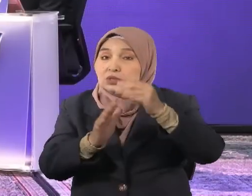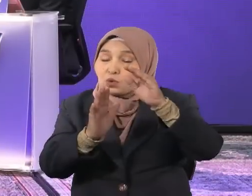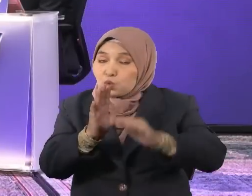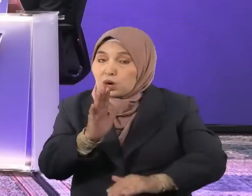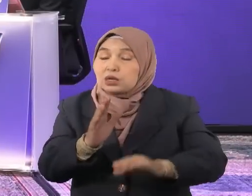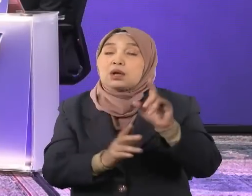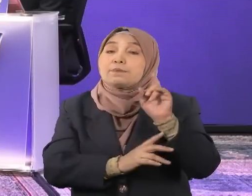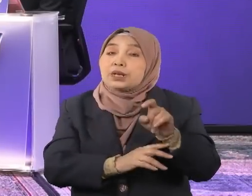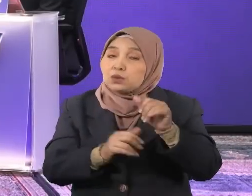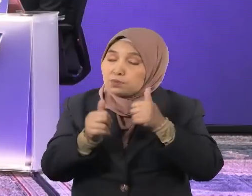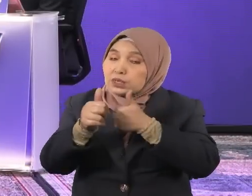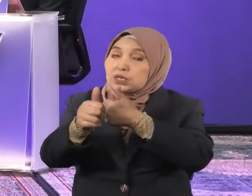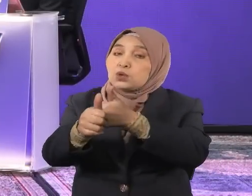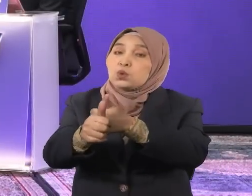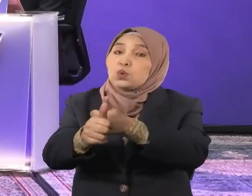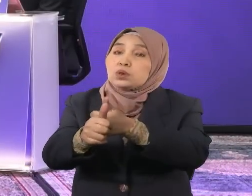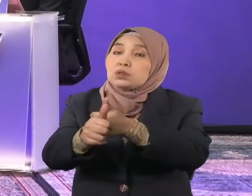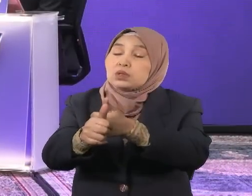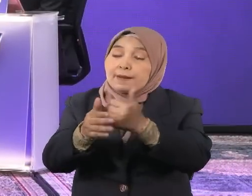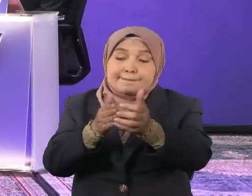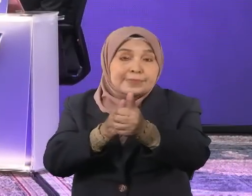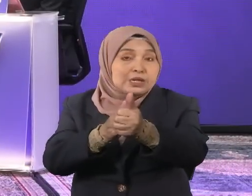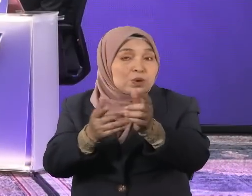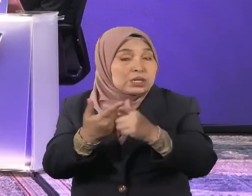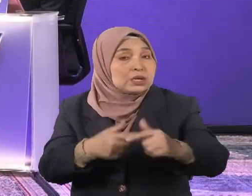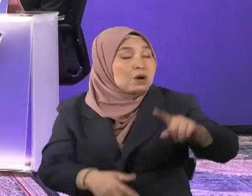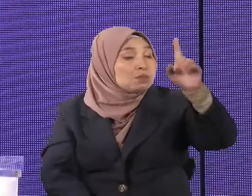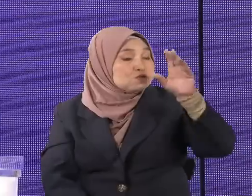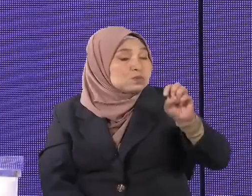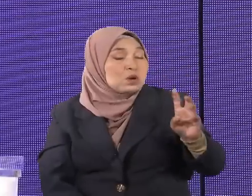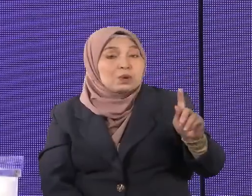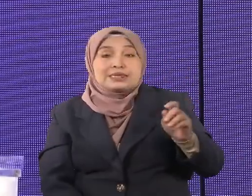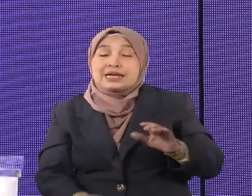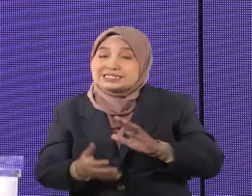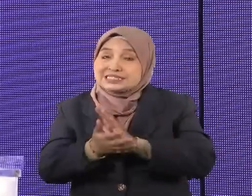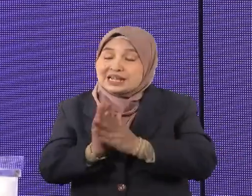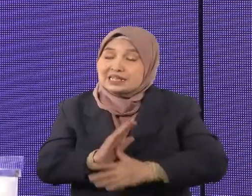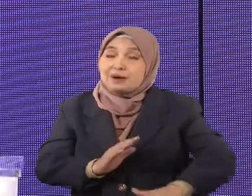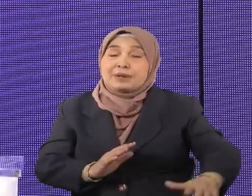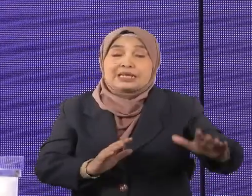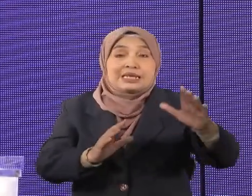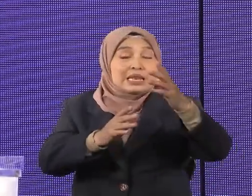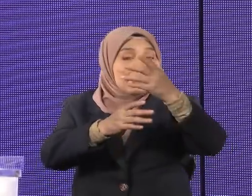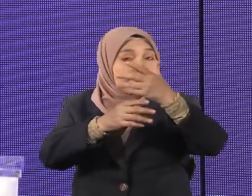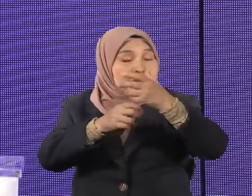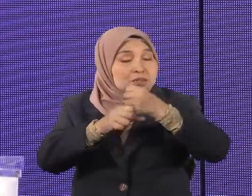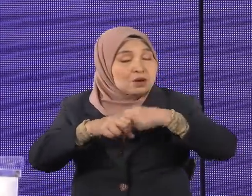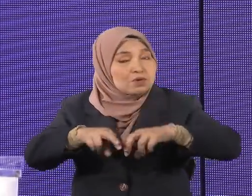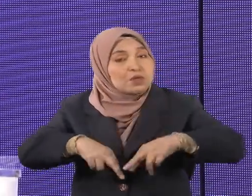Ianya perlu mengikut kepada panduan daripada Allah Subhanahu Wa Taala agar ianya menggapai